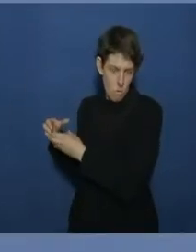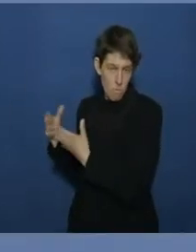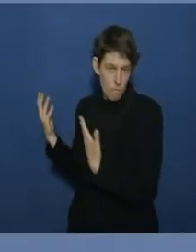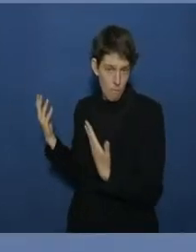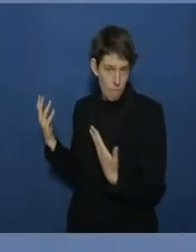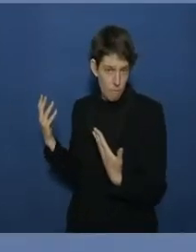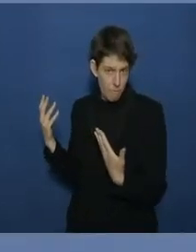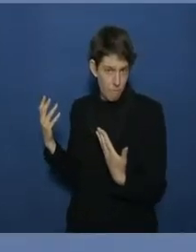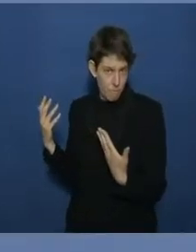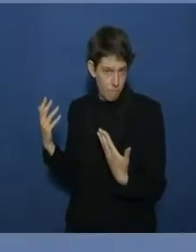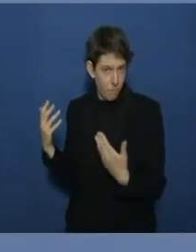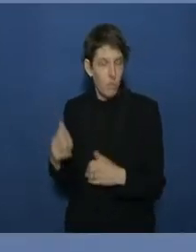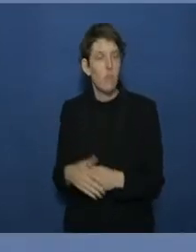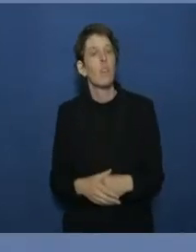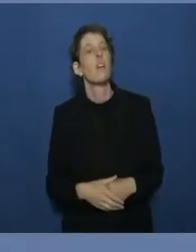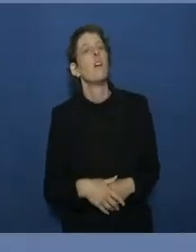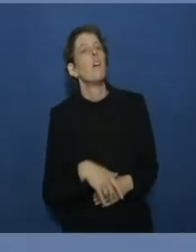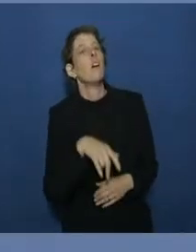Also